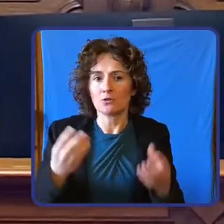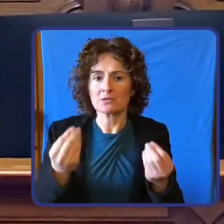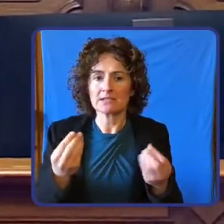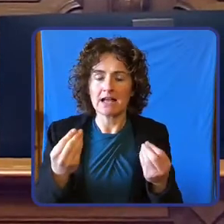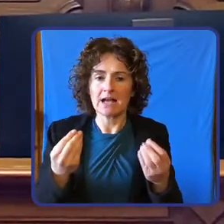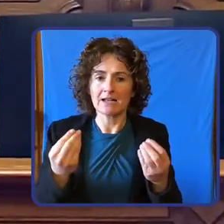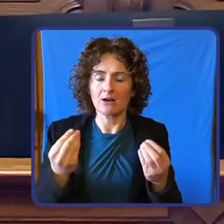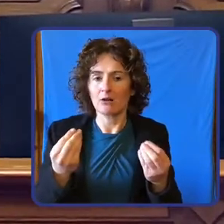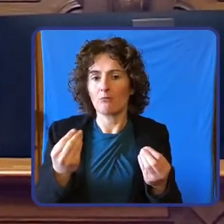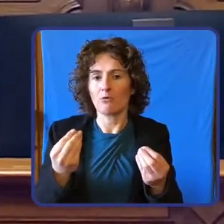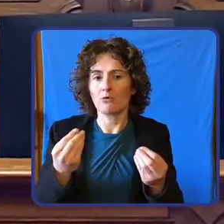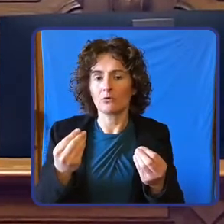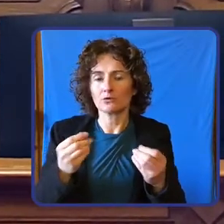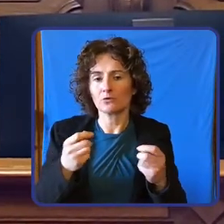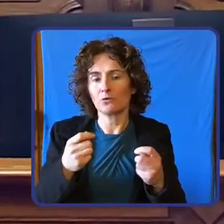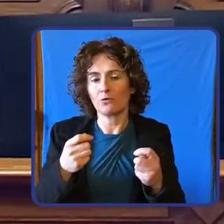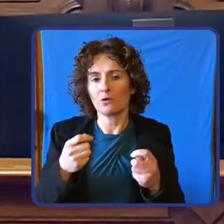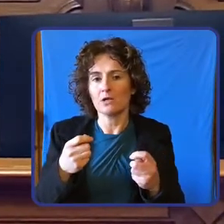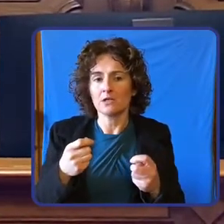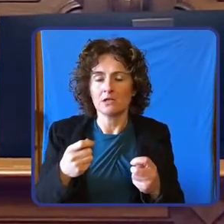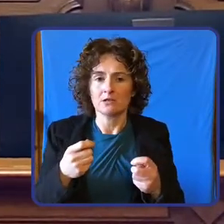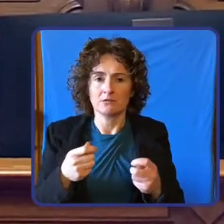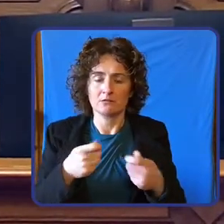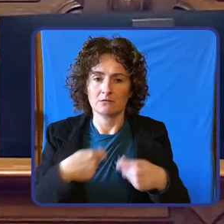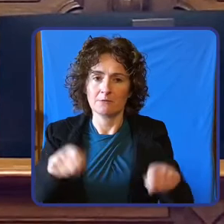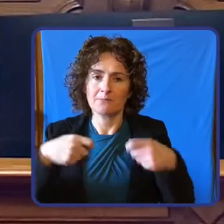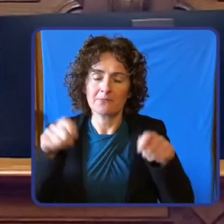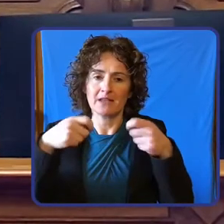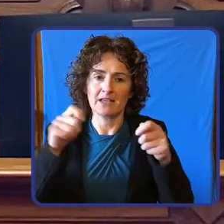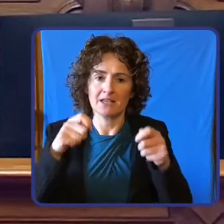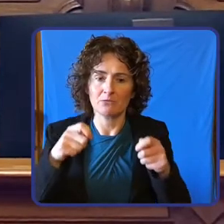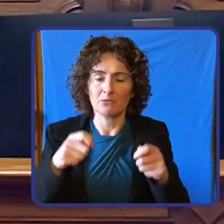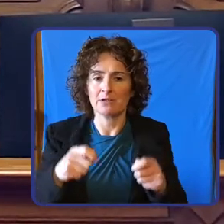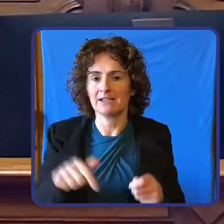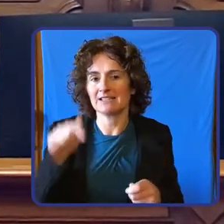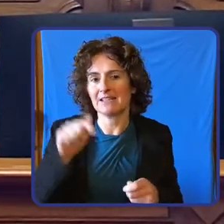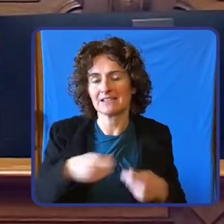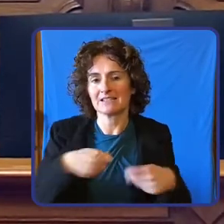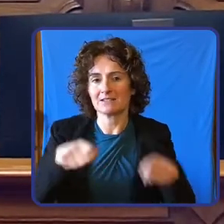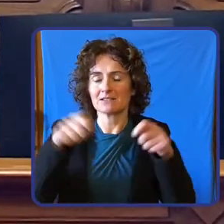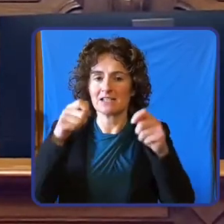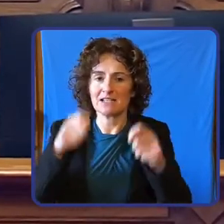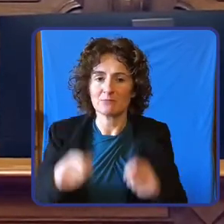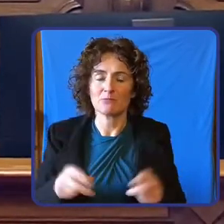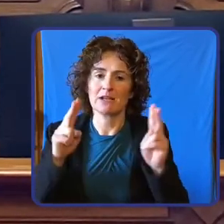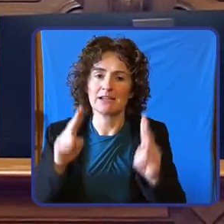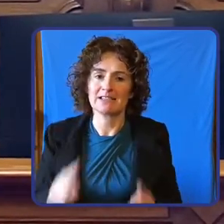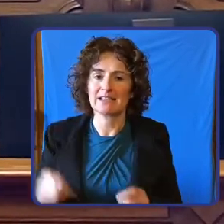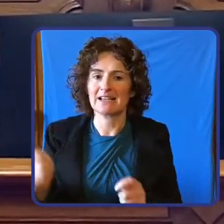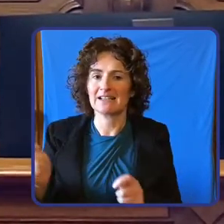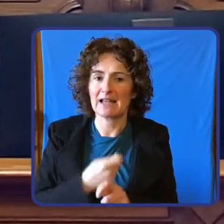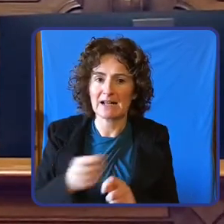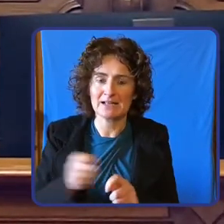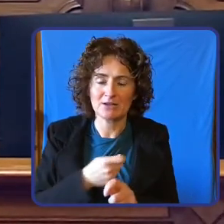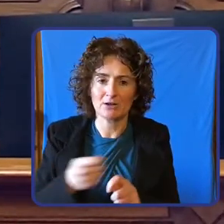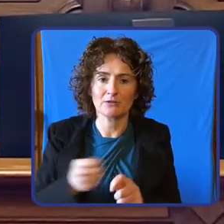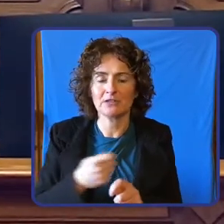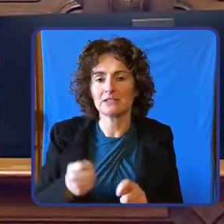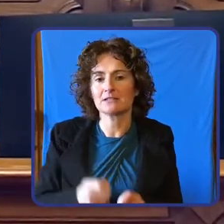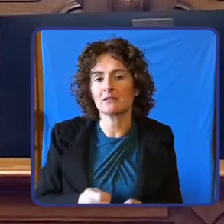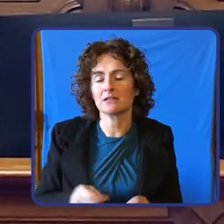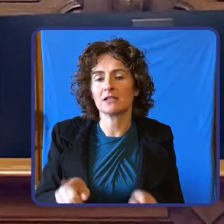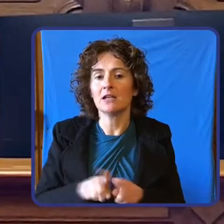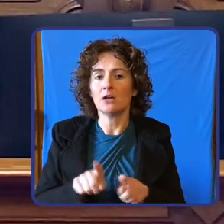garanciát soha nem érvényesített kivitelezéssel szemben. Például az épületet kell majd olyan állapotra hozzuk, hogy az a játszóeszköz, egy